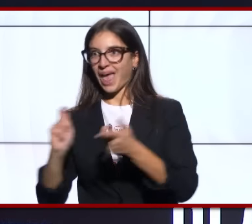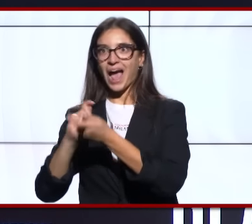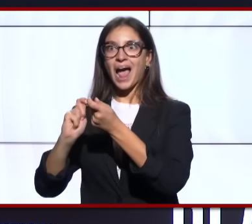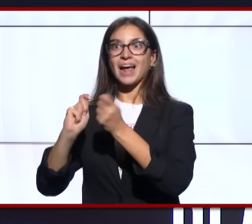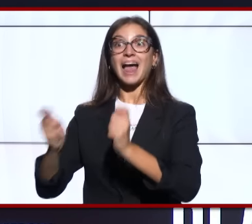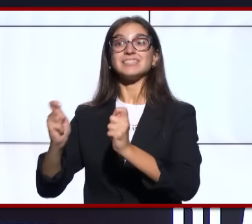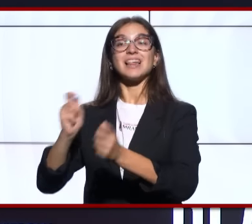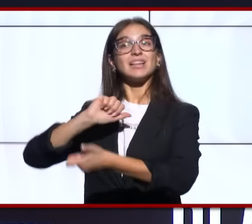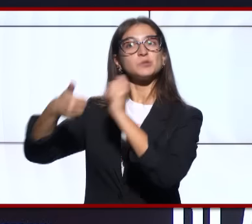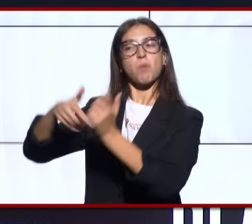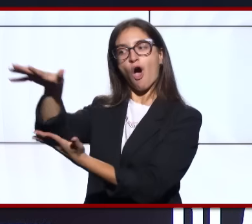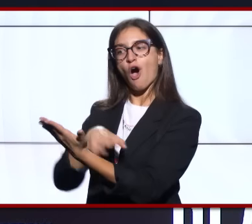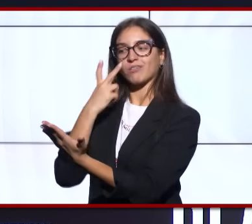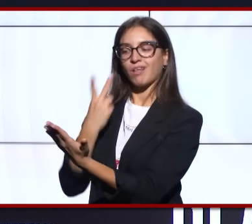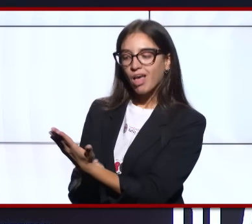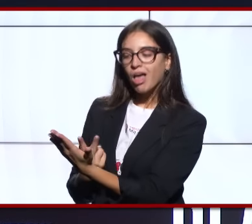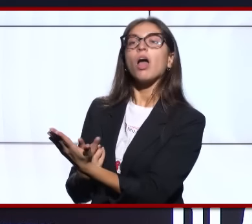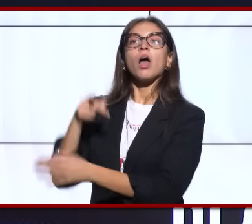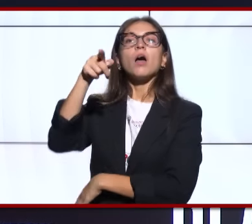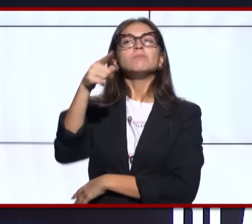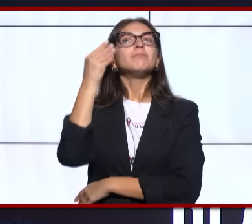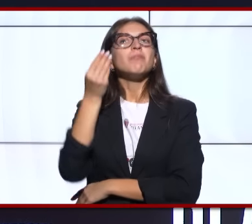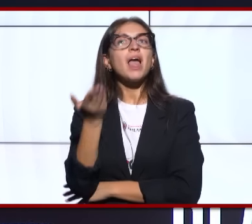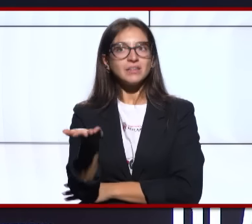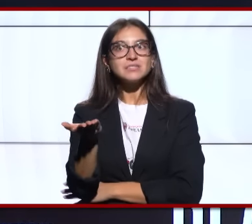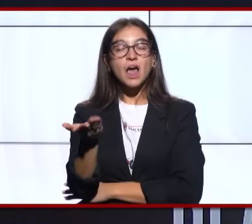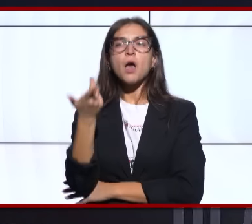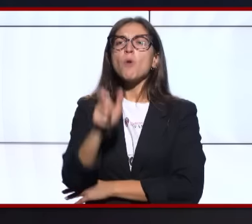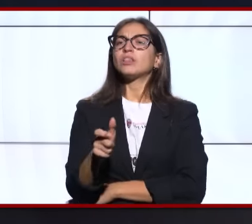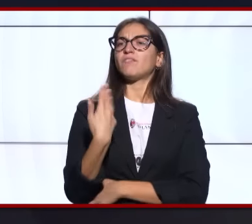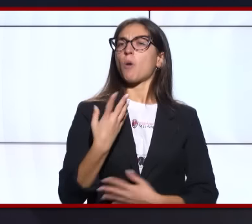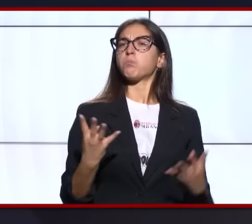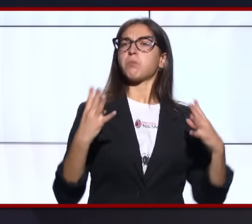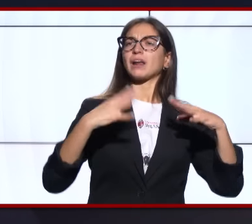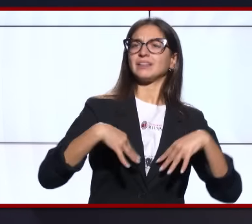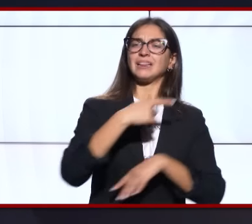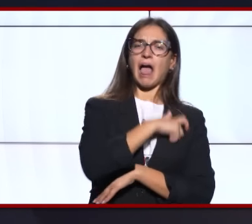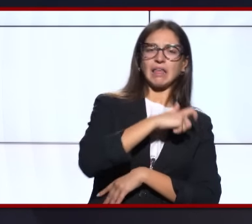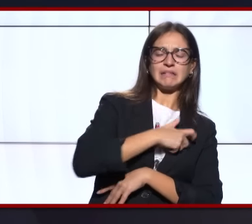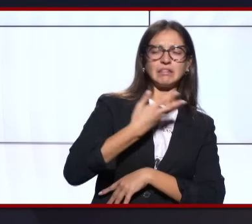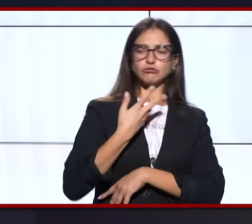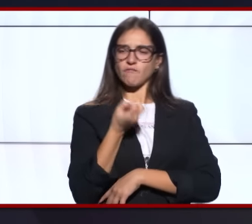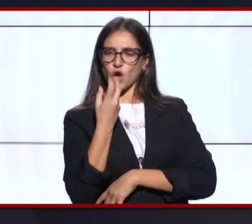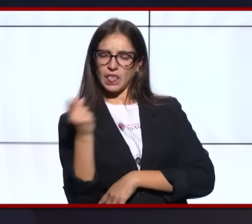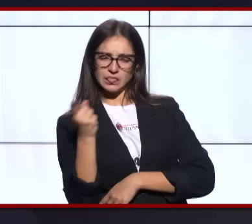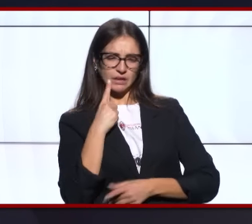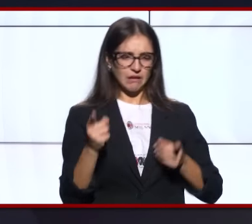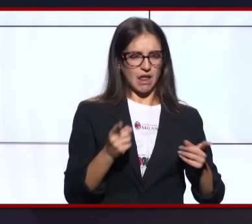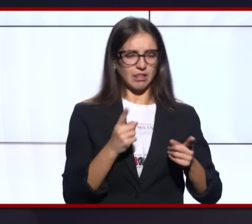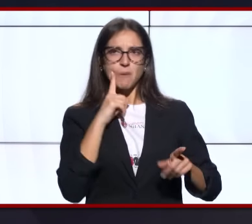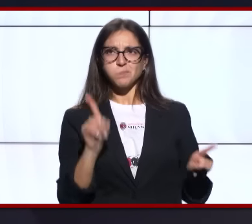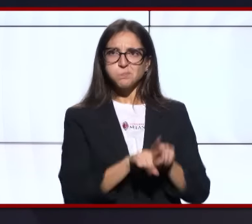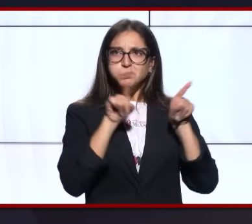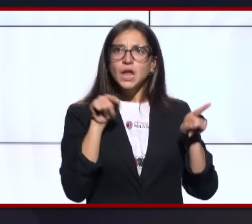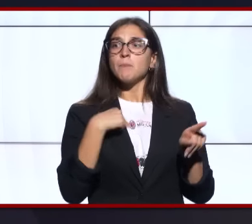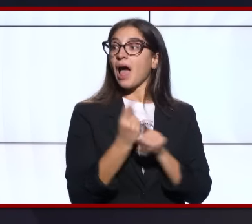Napoli la partita col Napoli possa essere perché quella con l'Inter è stata un po' assorbita dalla partita con la fiorentina la sua partita perché si parla di un